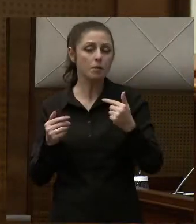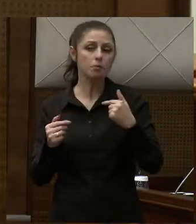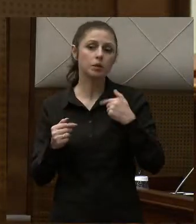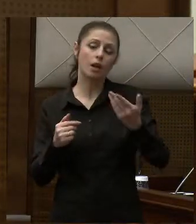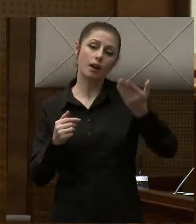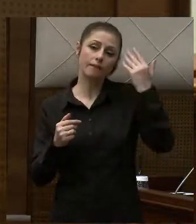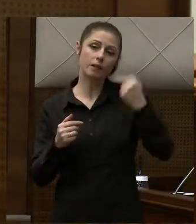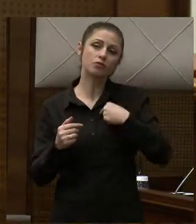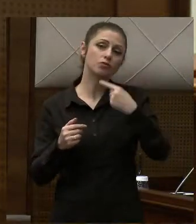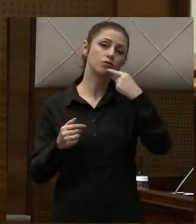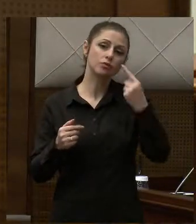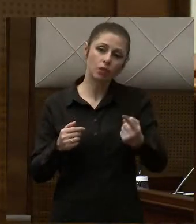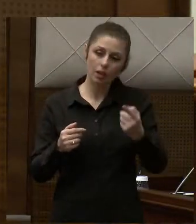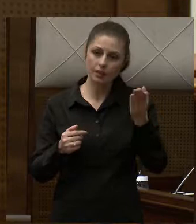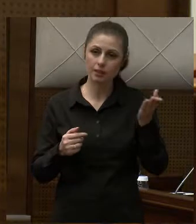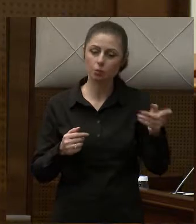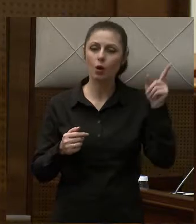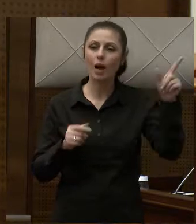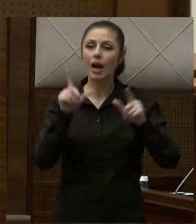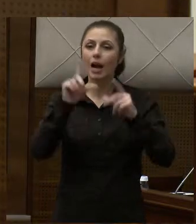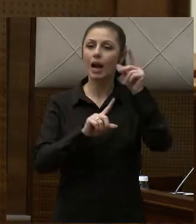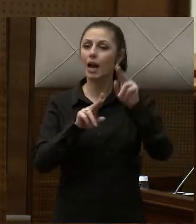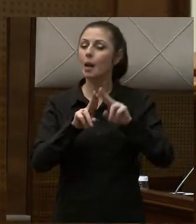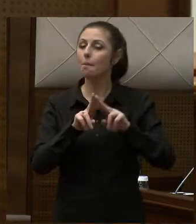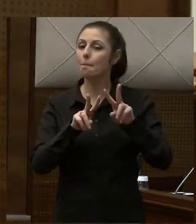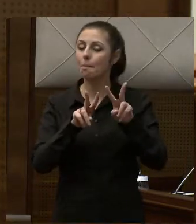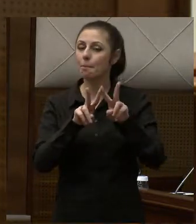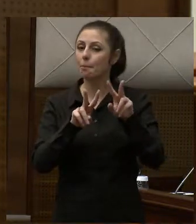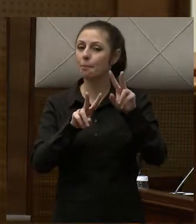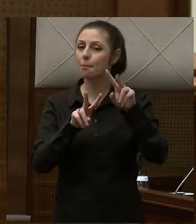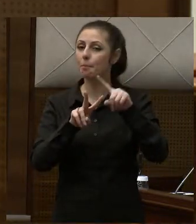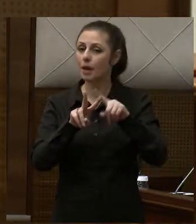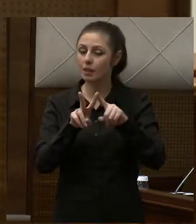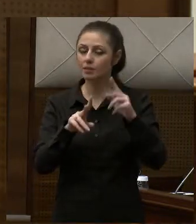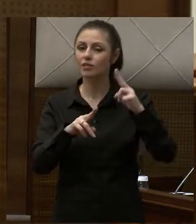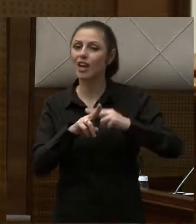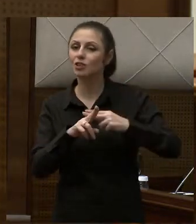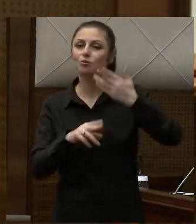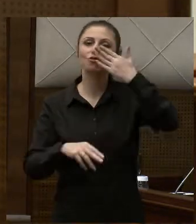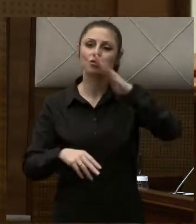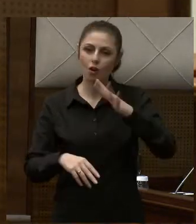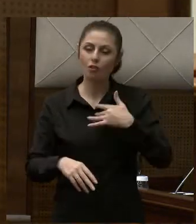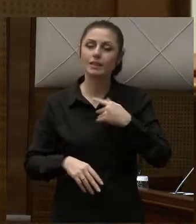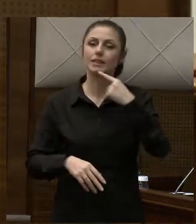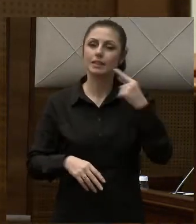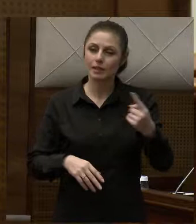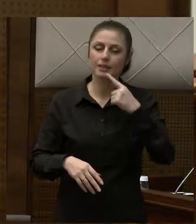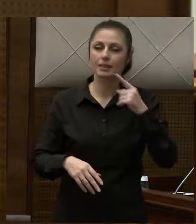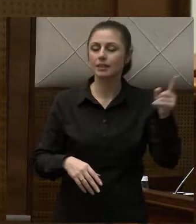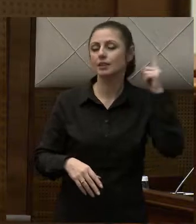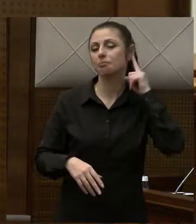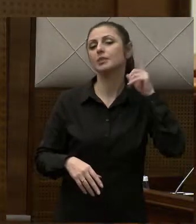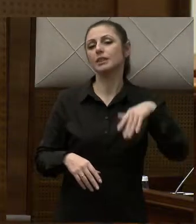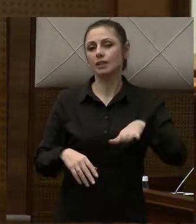olarak ifade ettik. Bu arkadaşların liman tecrübesi yok dedik ve bugün bunu söylerken de basında çıkan haberlerden en az ben Sayın